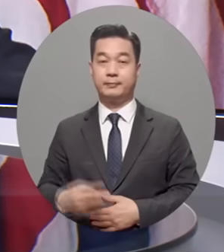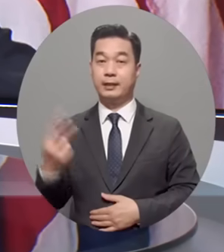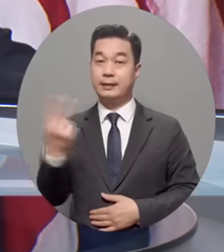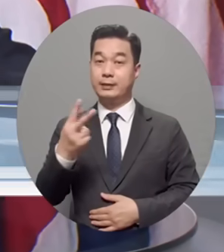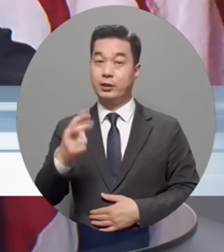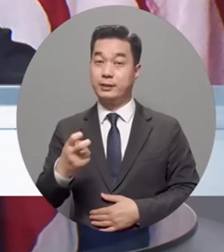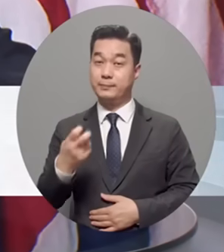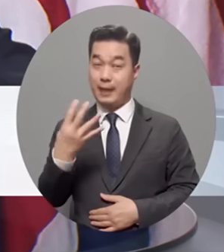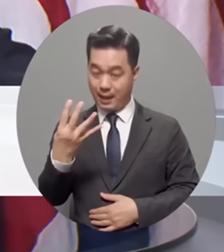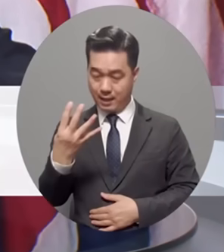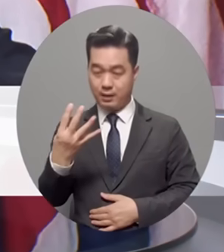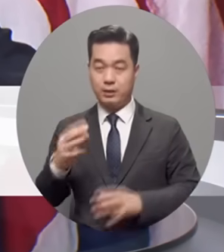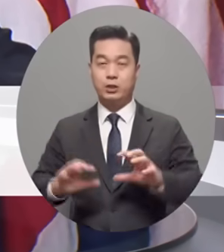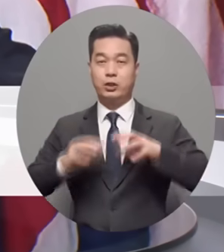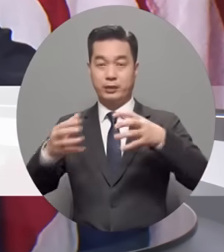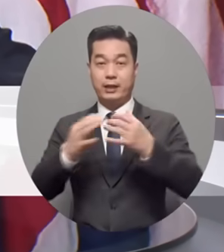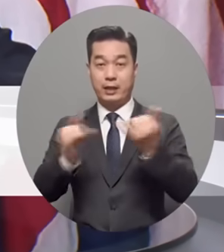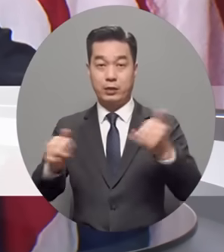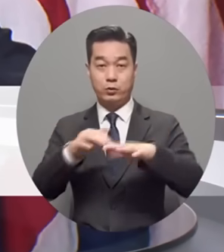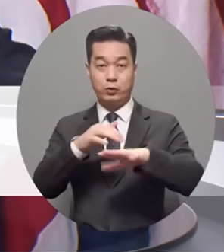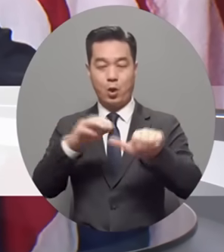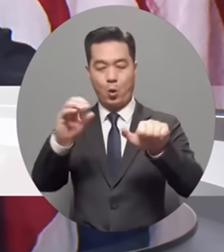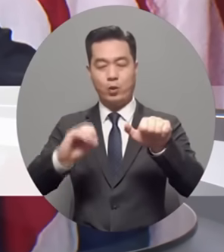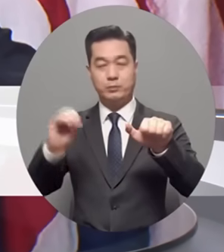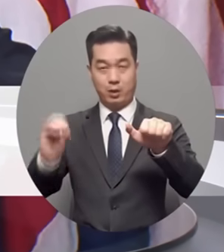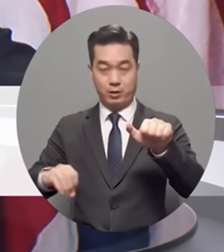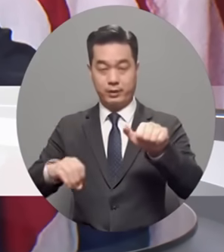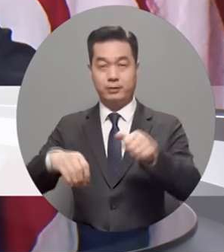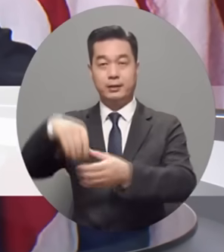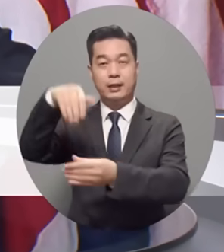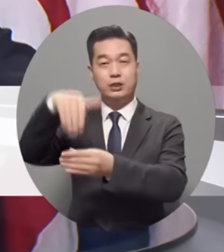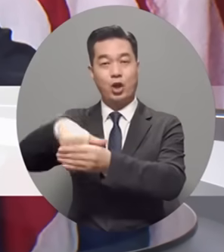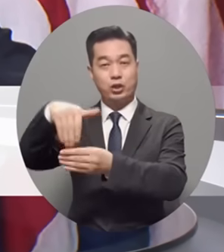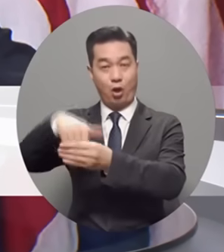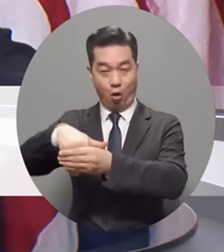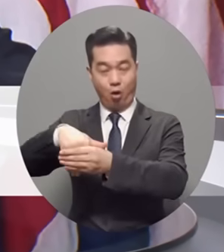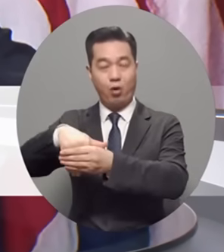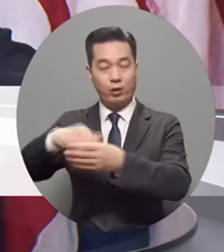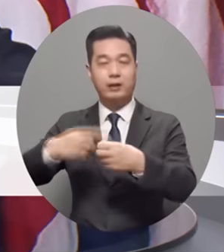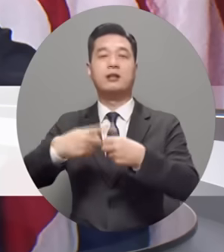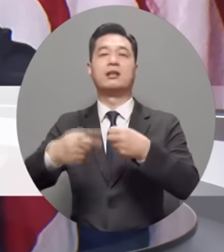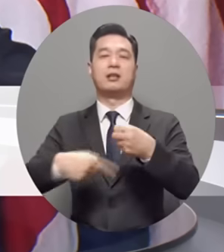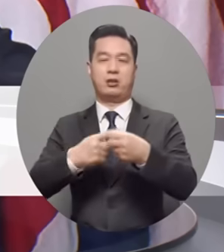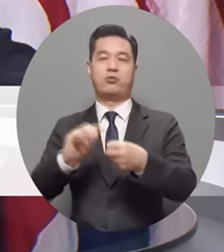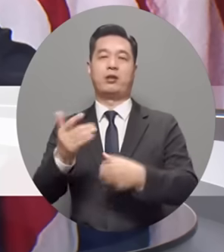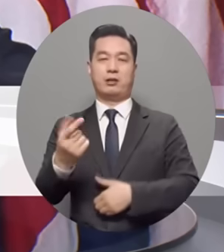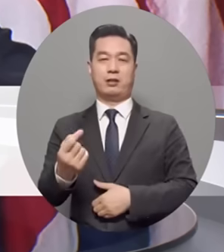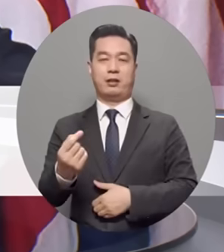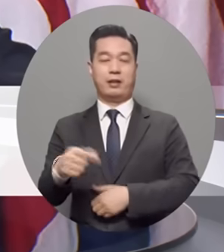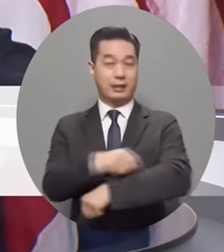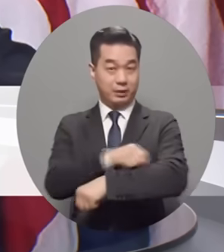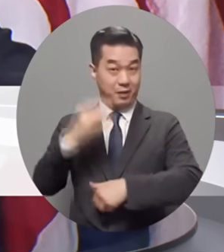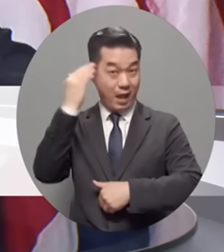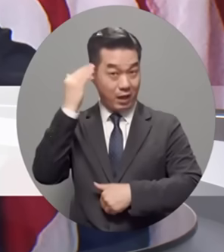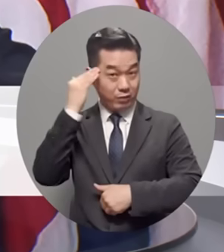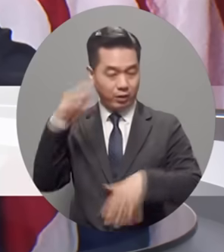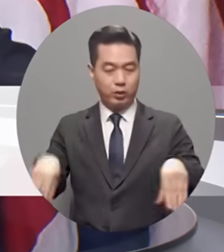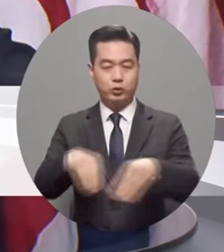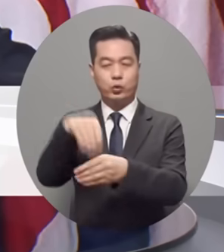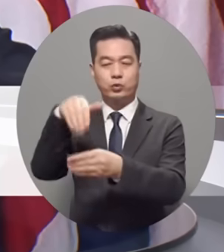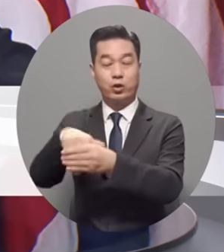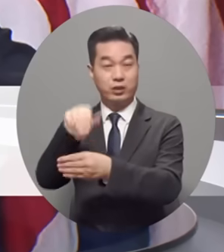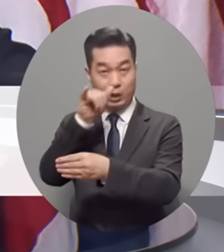2024년은 전 세계 인구의 절반이 선거를 치르는 그야말로 선거의 해라고 합니다. 특히 우리나라에서는 총선이